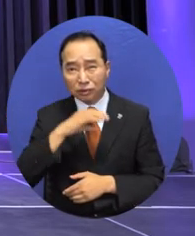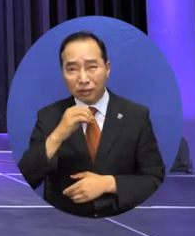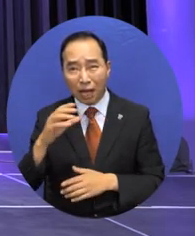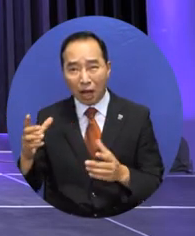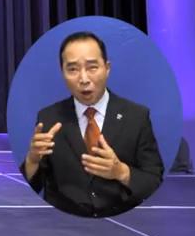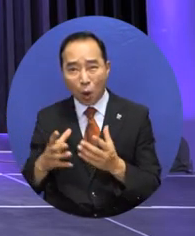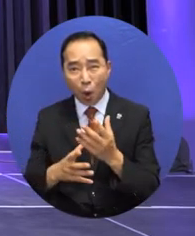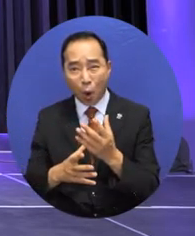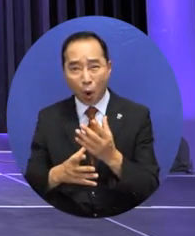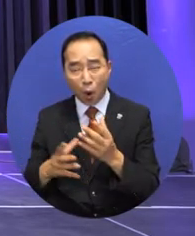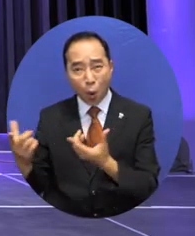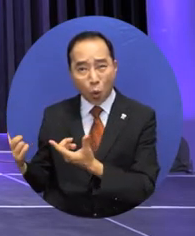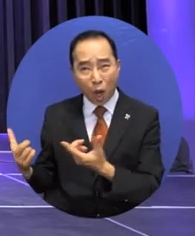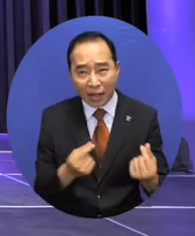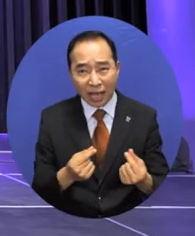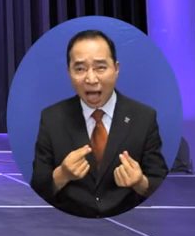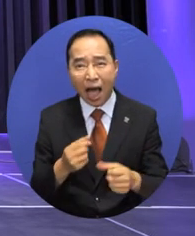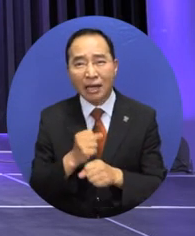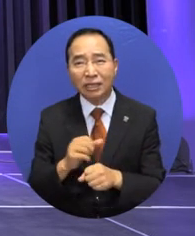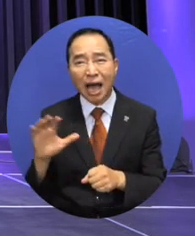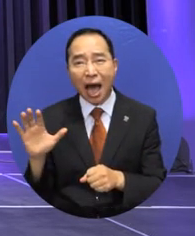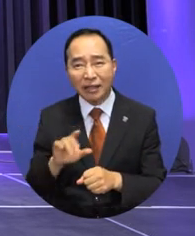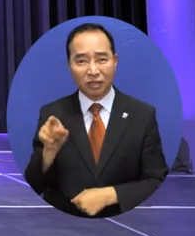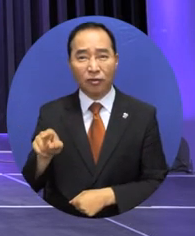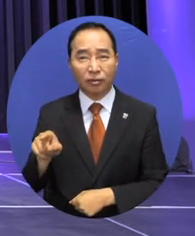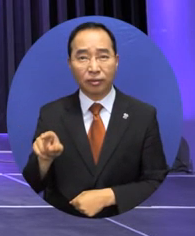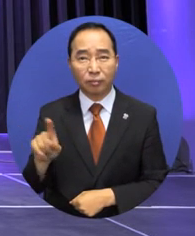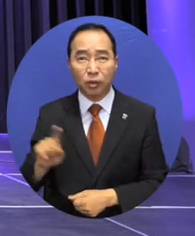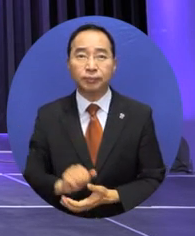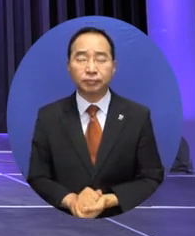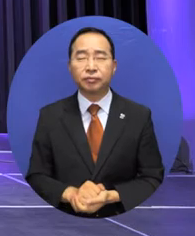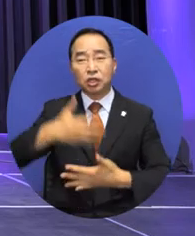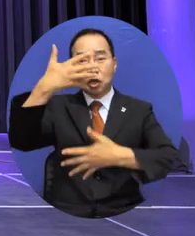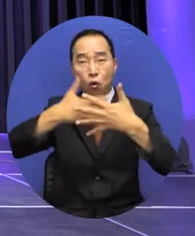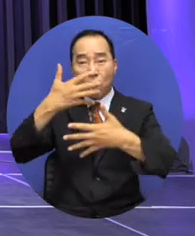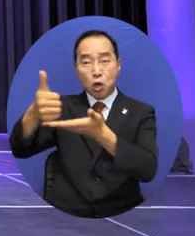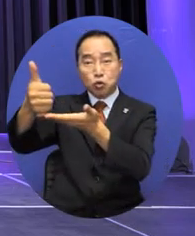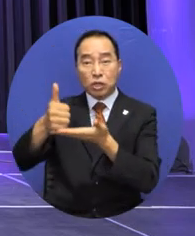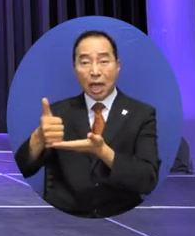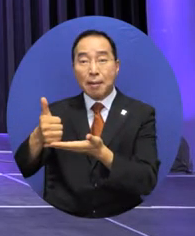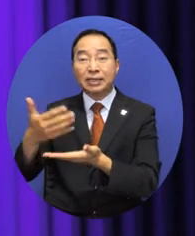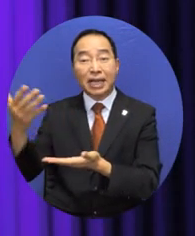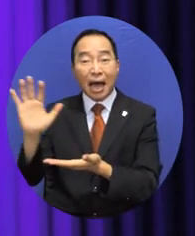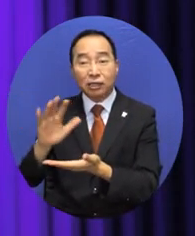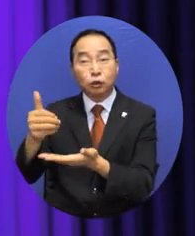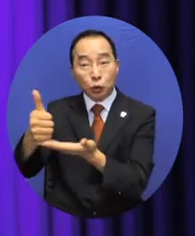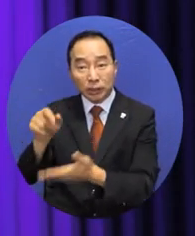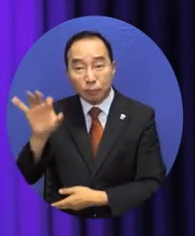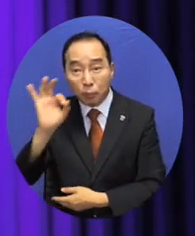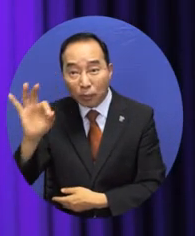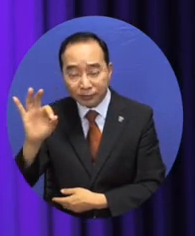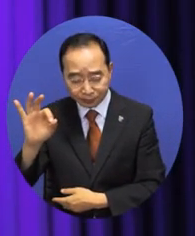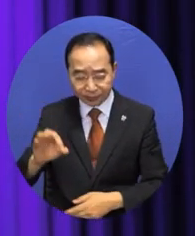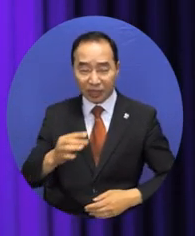사례로 시드니 포이티어가 주연한 초대받지 않은 손님을 보면 자기